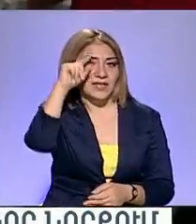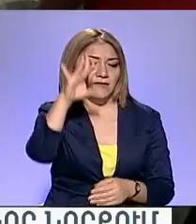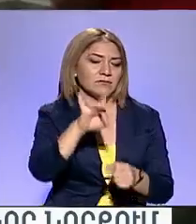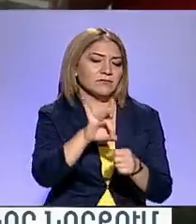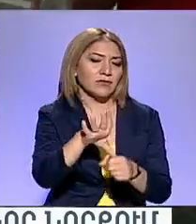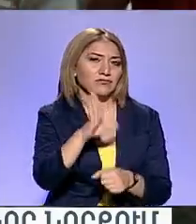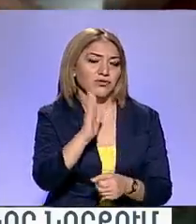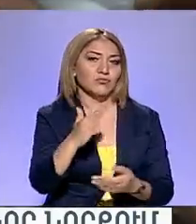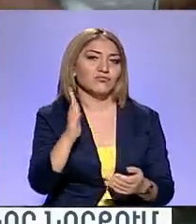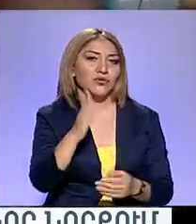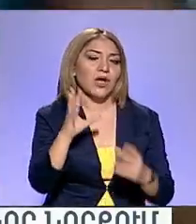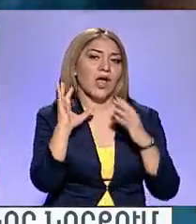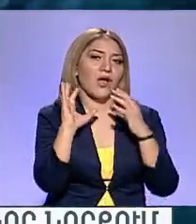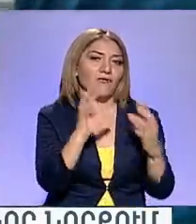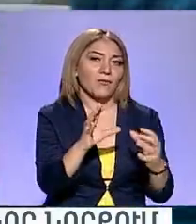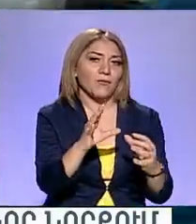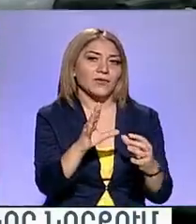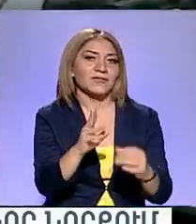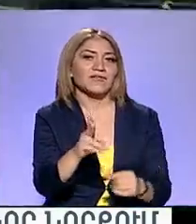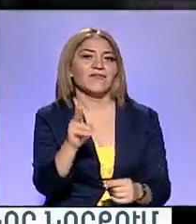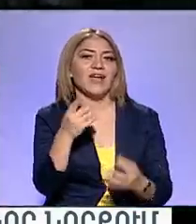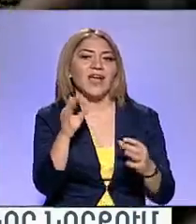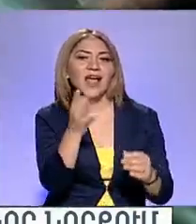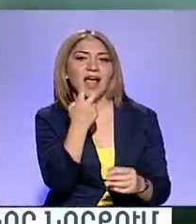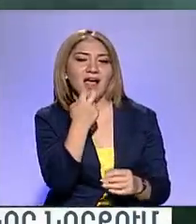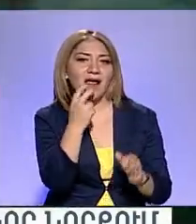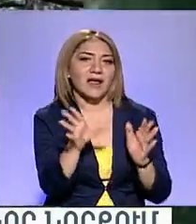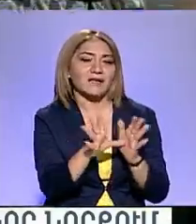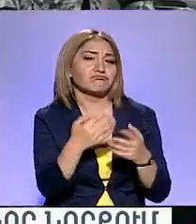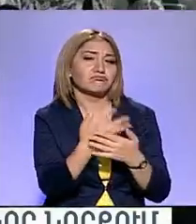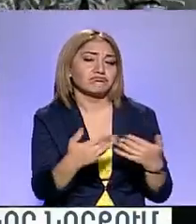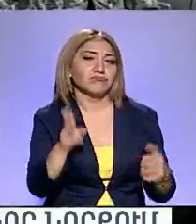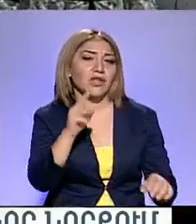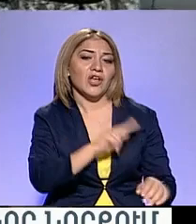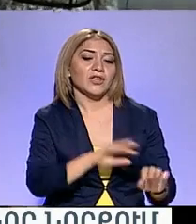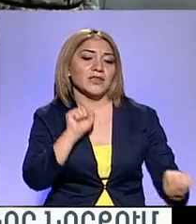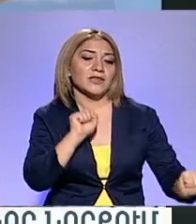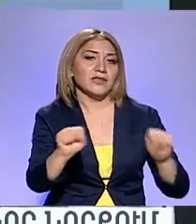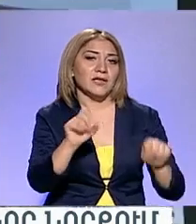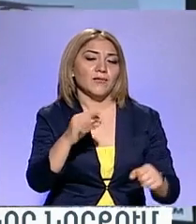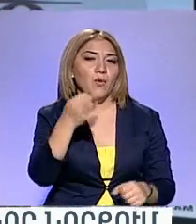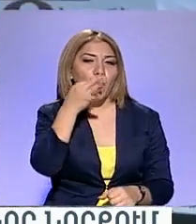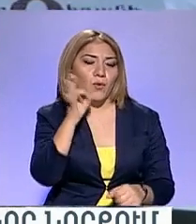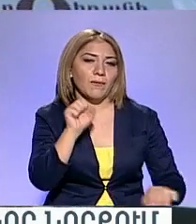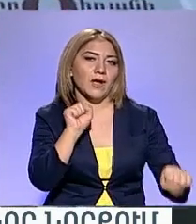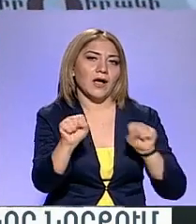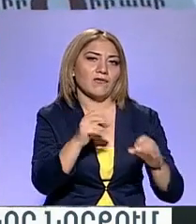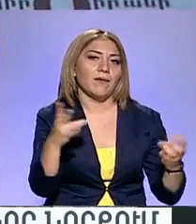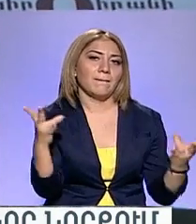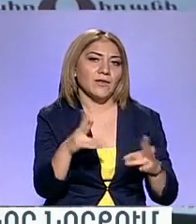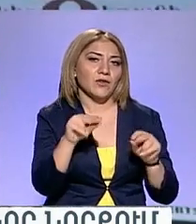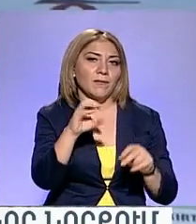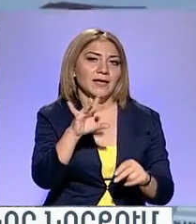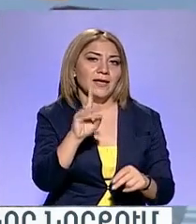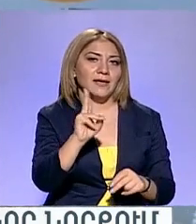կվերանա, փոխարենը կլինեն ավտոբուսներ և էլեկտրատրանսպորտ։ Դրանց աշխատանքի համակարգման համար հմուտ կառավարում է պետք, ասում է Երկիր